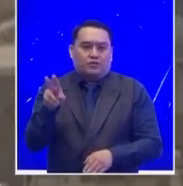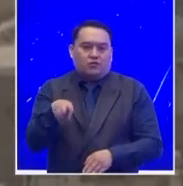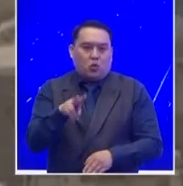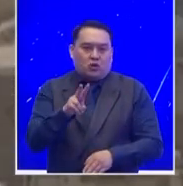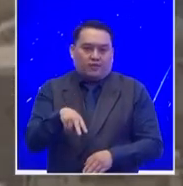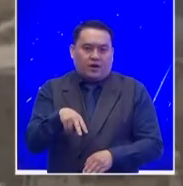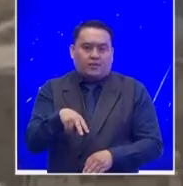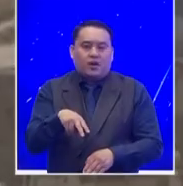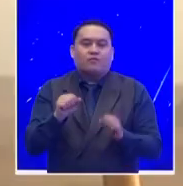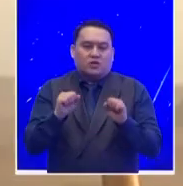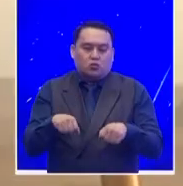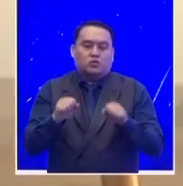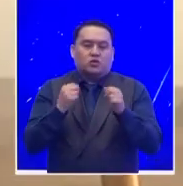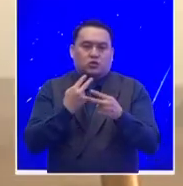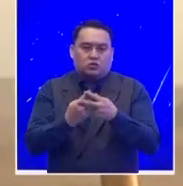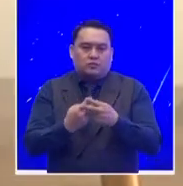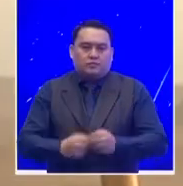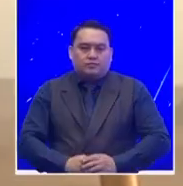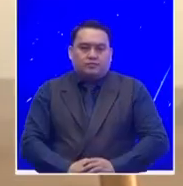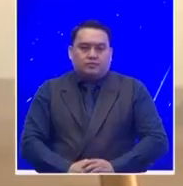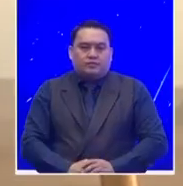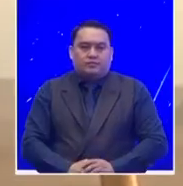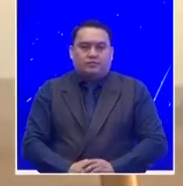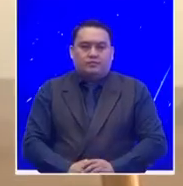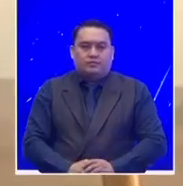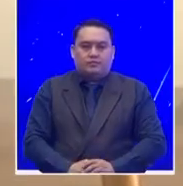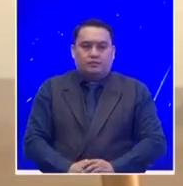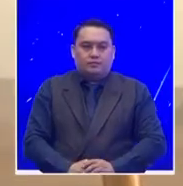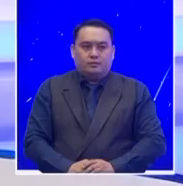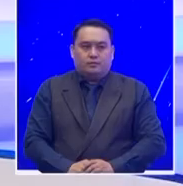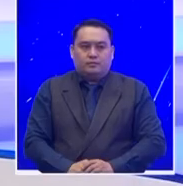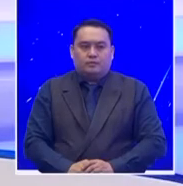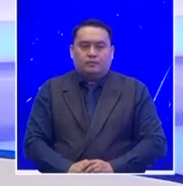долларов США. В отдельных случаях можно оказаться в тюрьме.